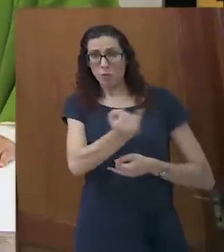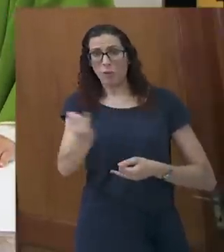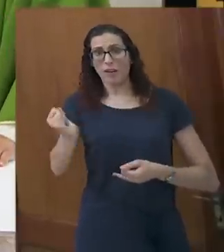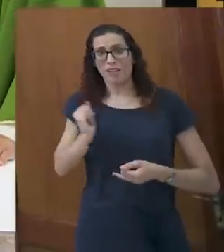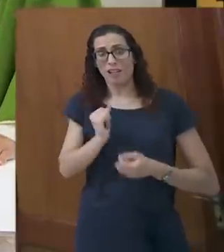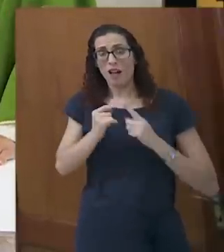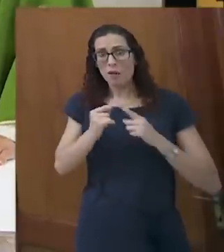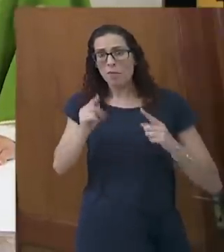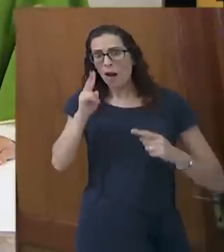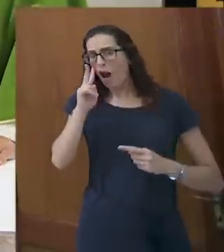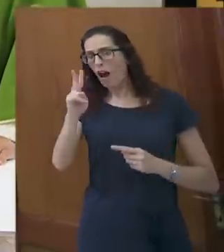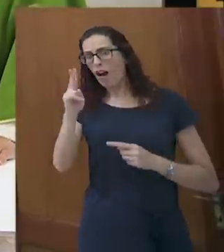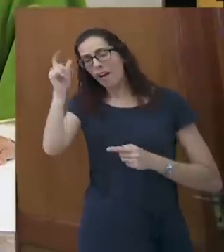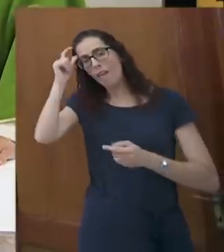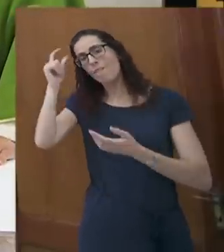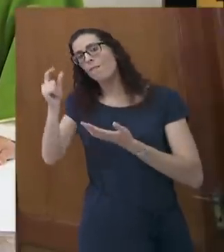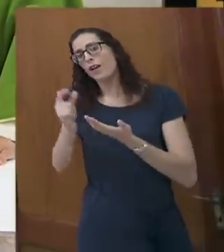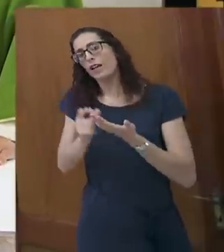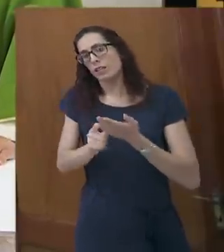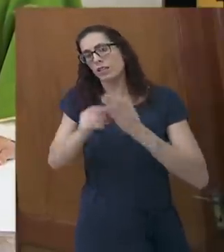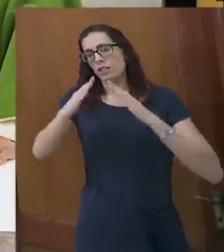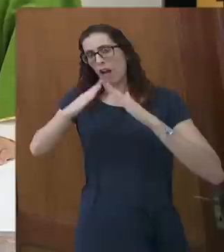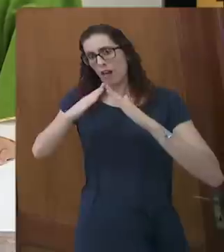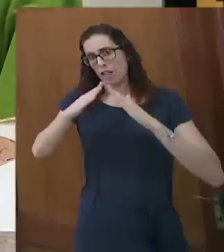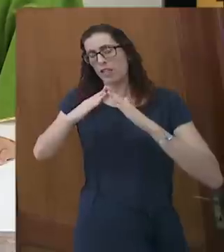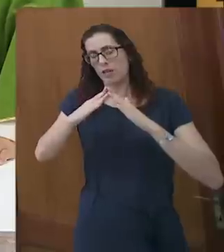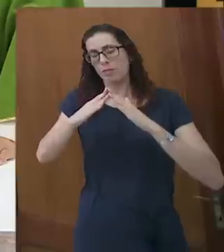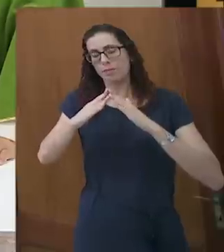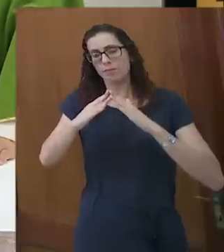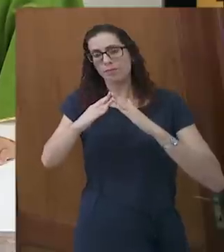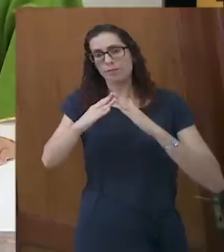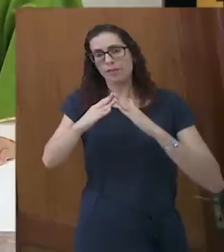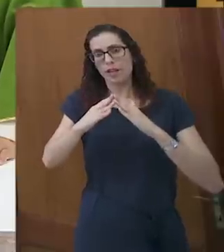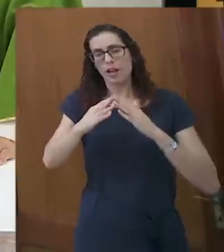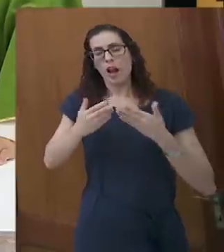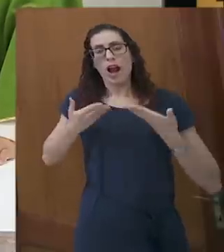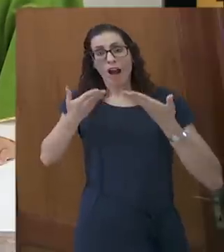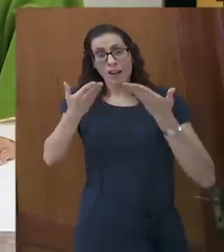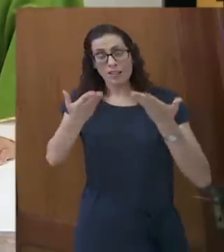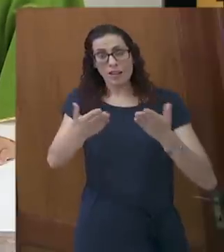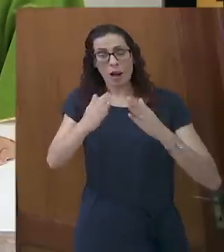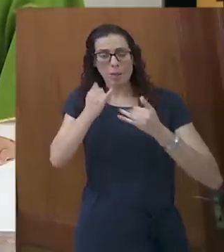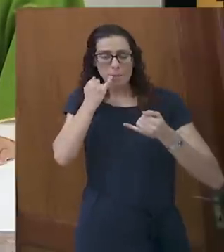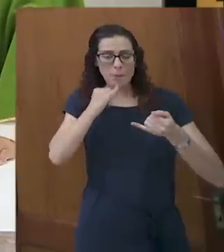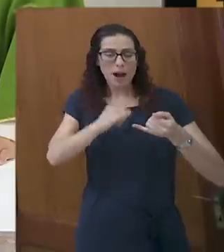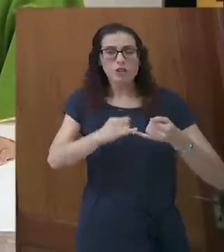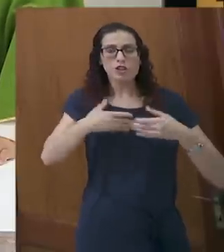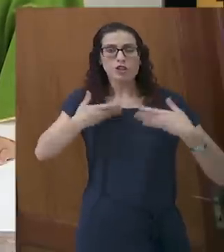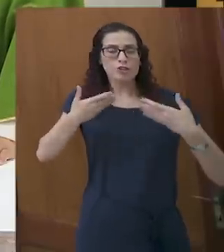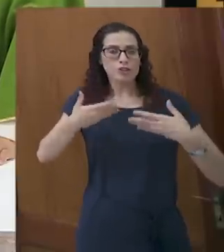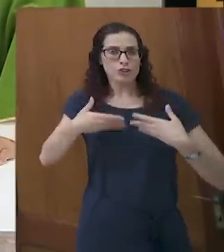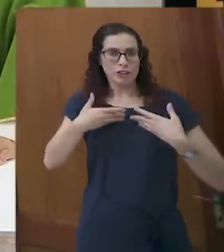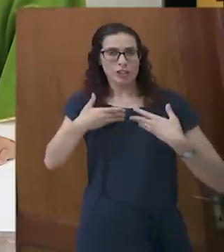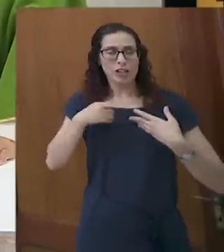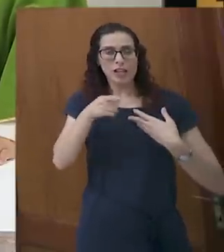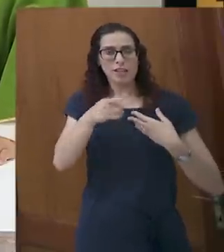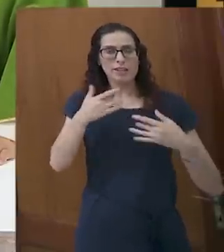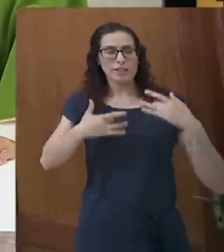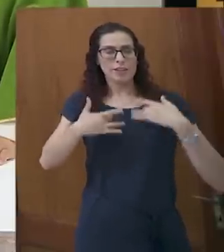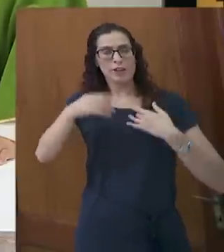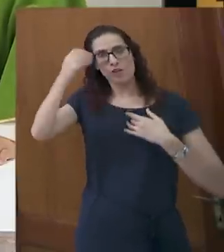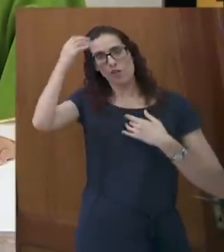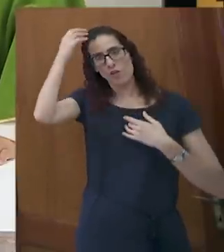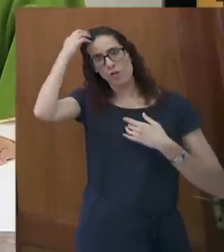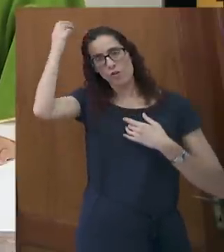dnubietna. Iżda ħares lejn il-fidi tal-Knisja tiegħek. Għatija s-sliem u l-għaqda li jintrid fiha. Inti